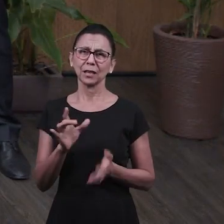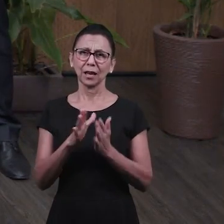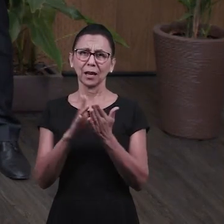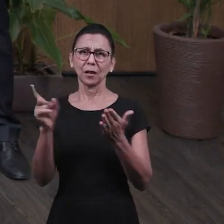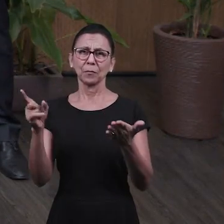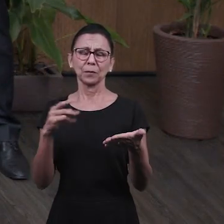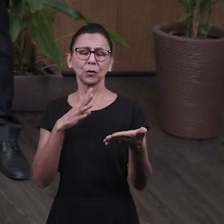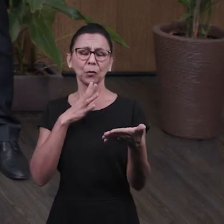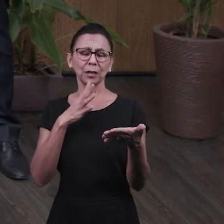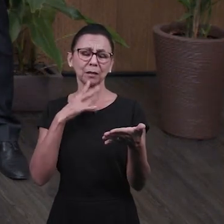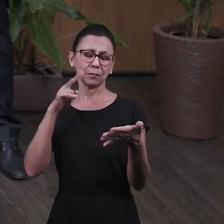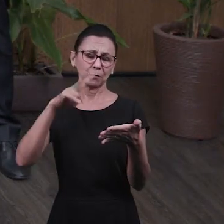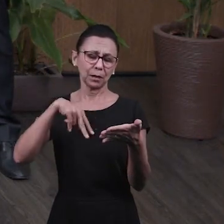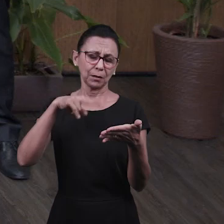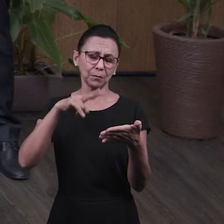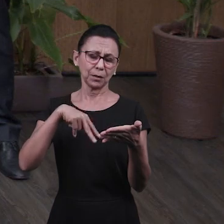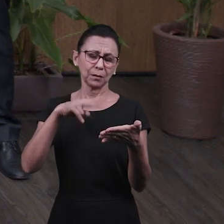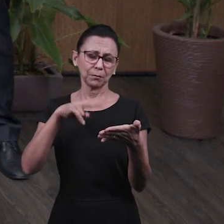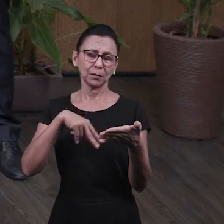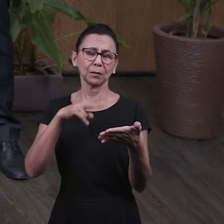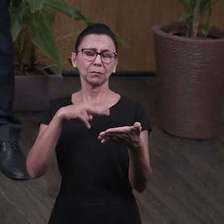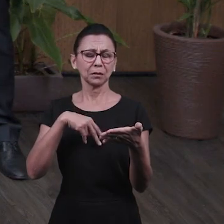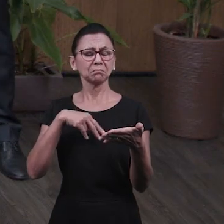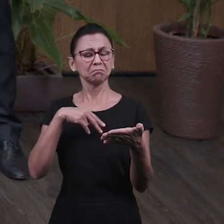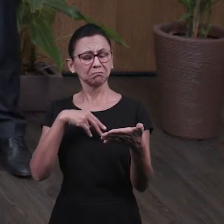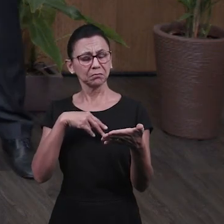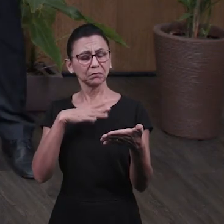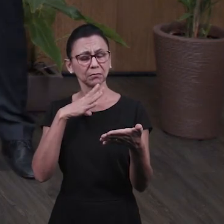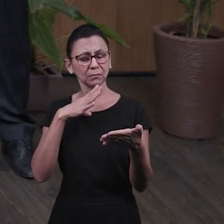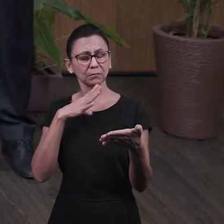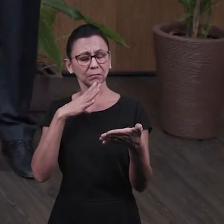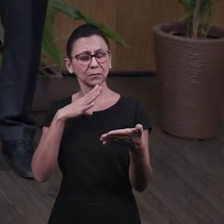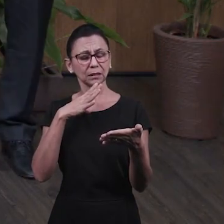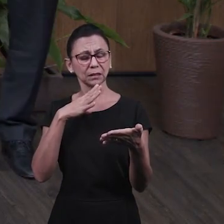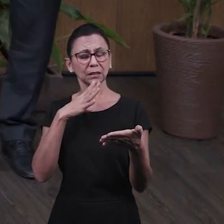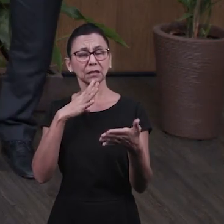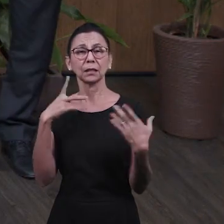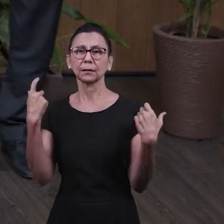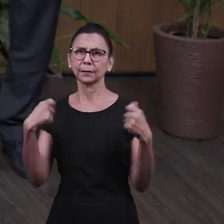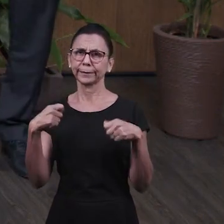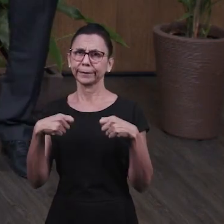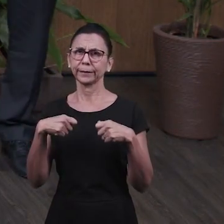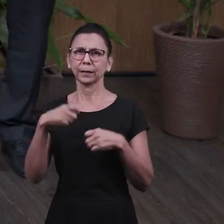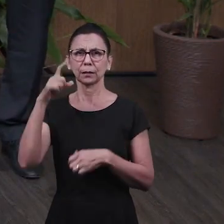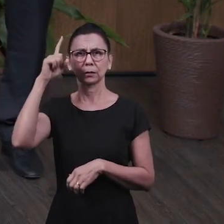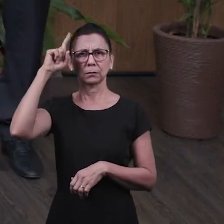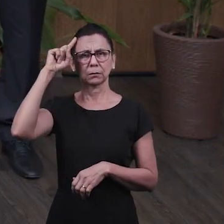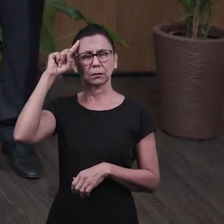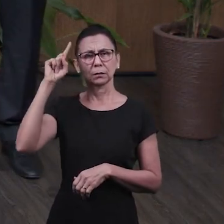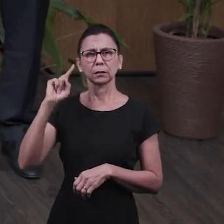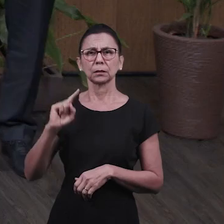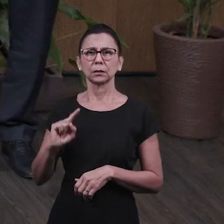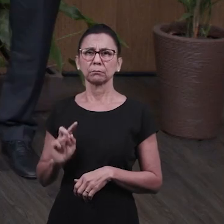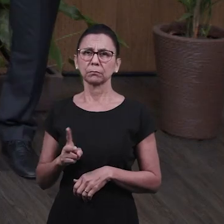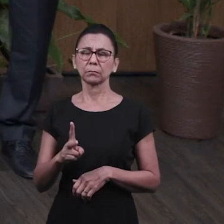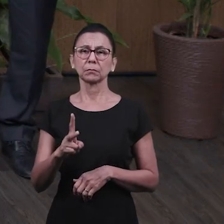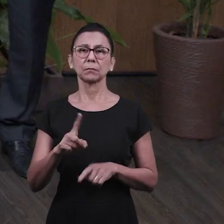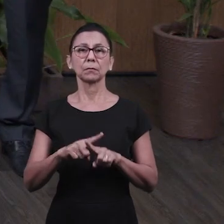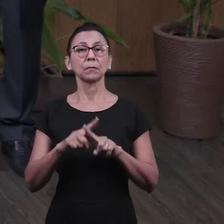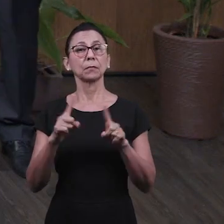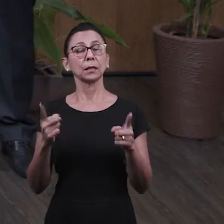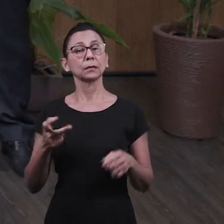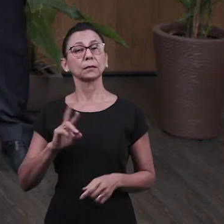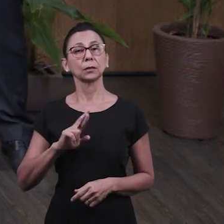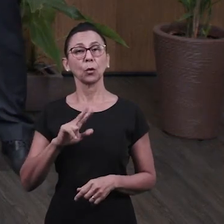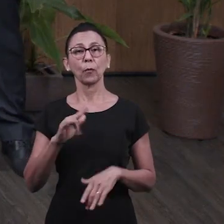la lettre. La lecture biblique est un besoin constant, permanent,